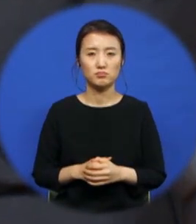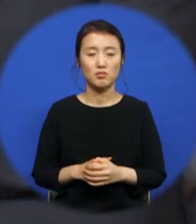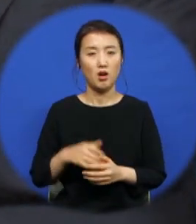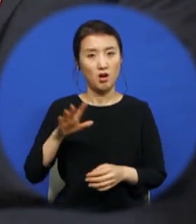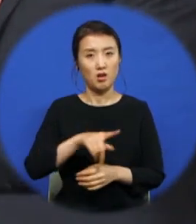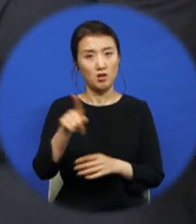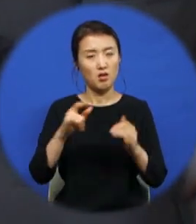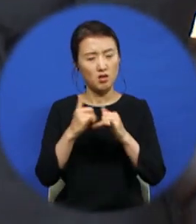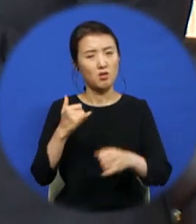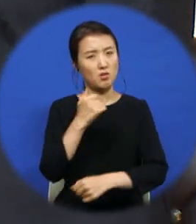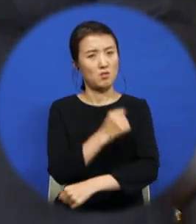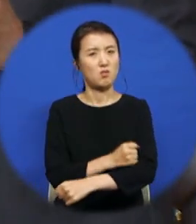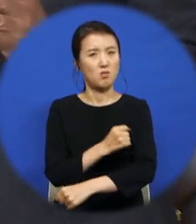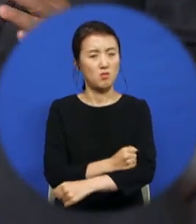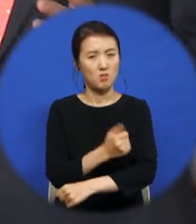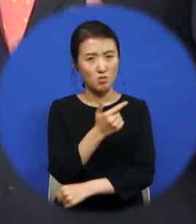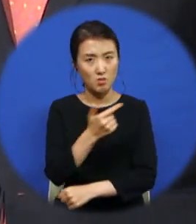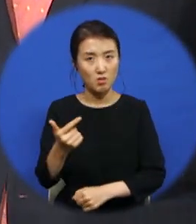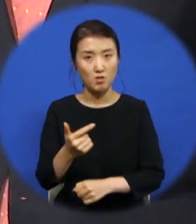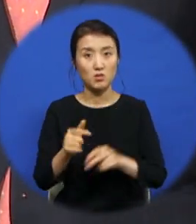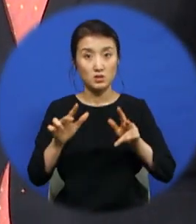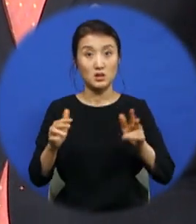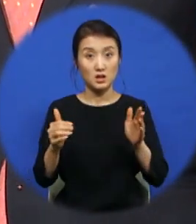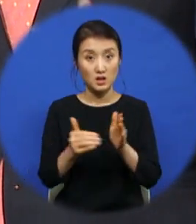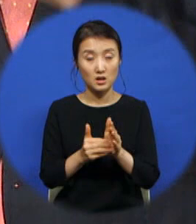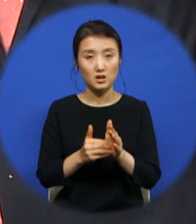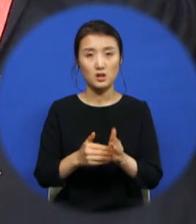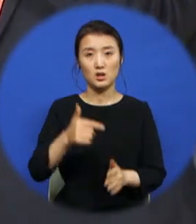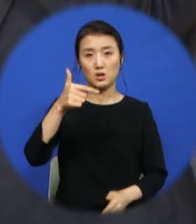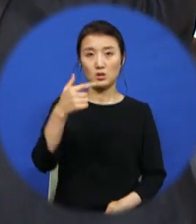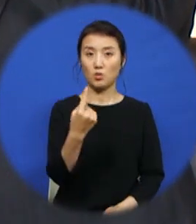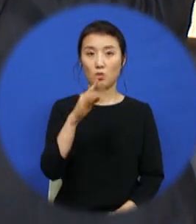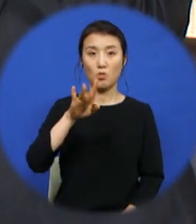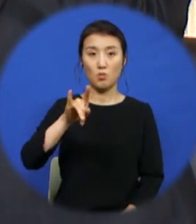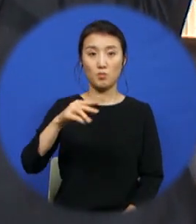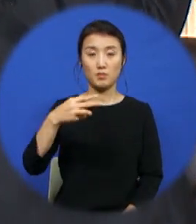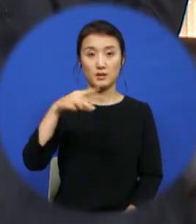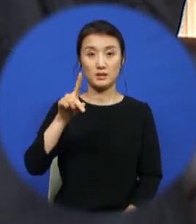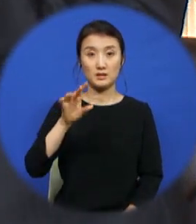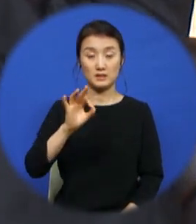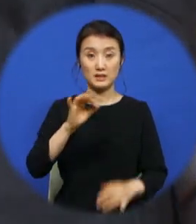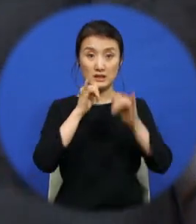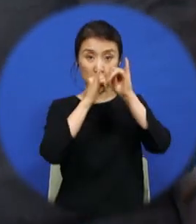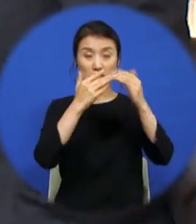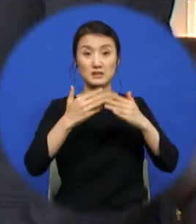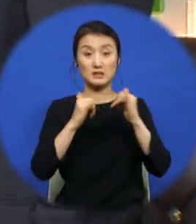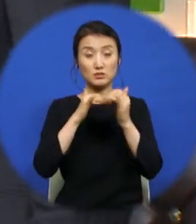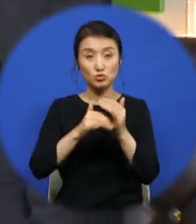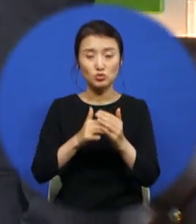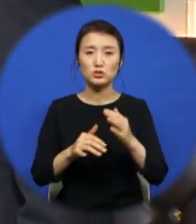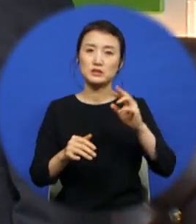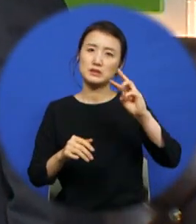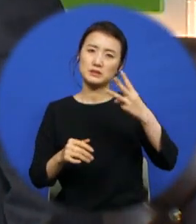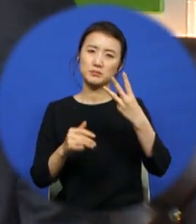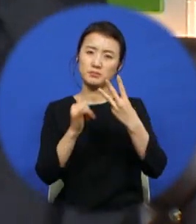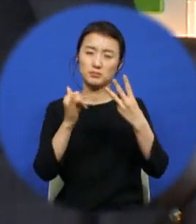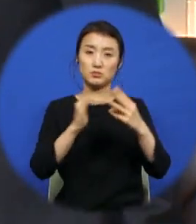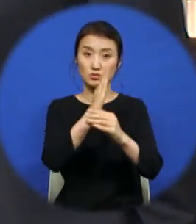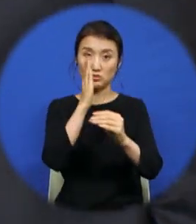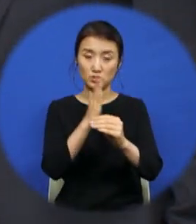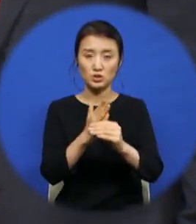노벨상 의 지금까지 한 300명 정도 받았는데 이런 300명 가운데 90 10명 정도가